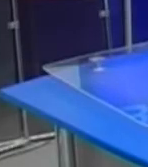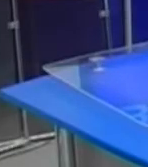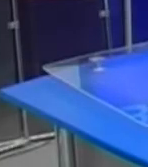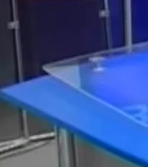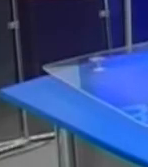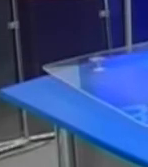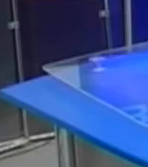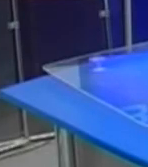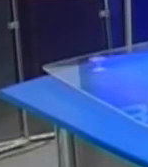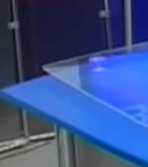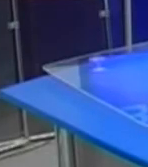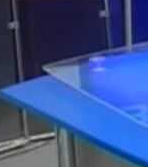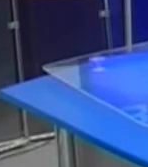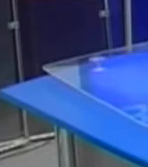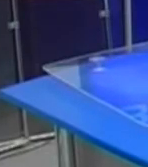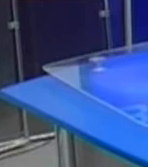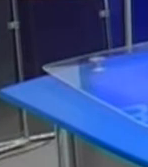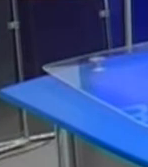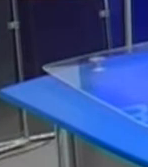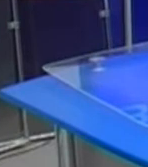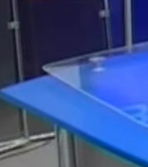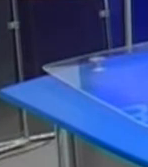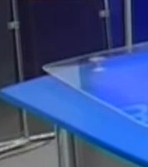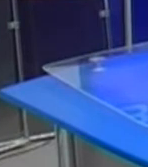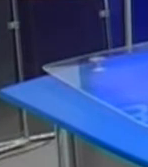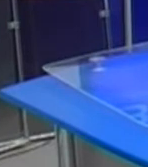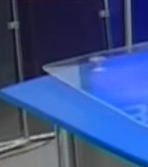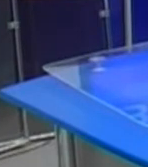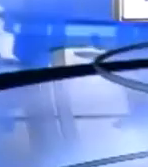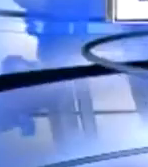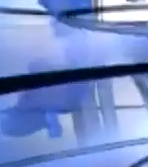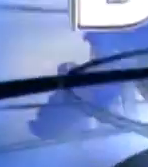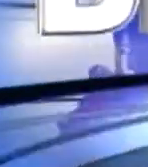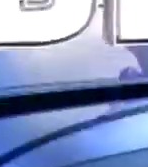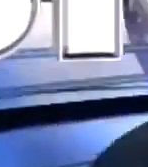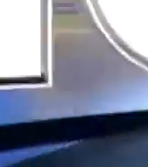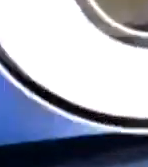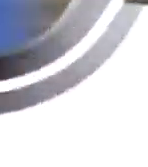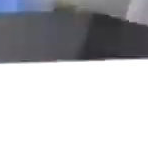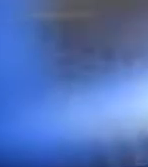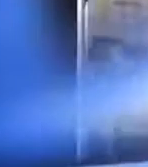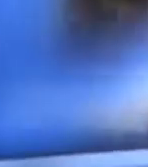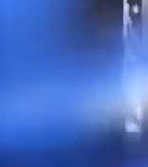Доброго вечора усім, хто зараз з нами. Ви дивитесь «Вісті» ТТБ. Далі коротко про головне.